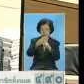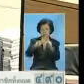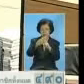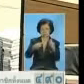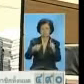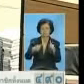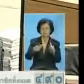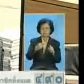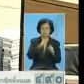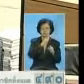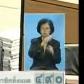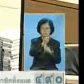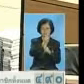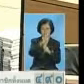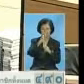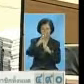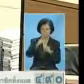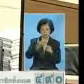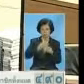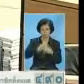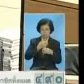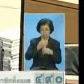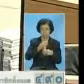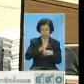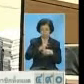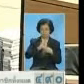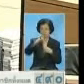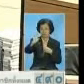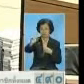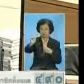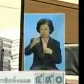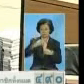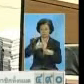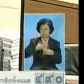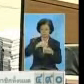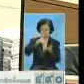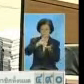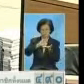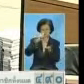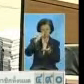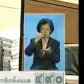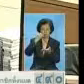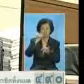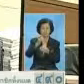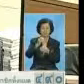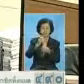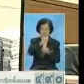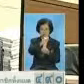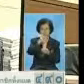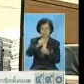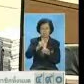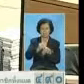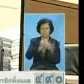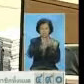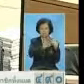นะครับสมมุติ17 14บาทเนี่ยผมได้7บาทนี่นะครับผมขาดทุนเนี่ยทุกปีนี่เป็นแสนๆนะฮะผมก็แบกรับภ